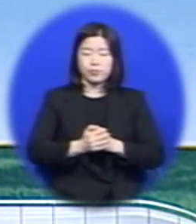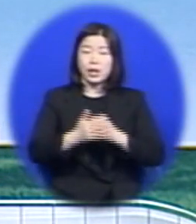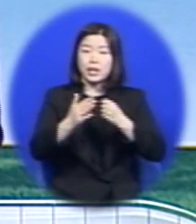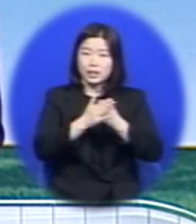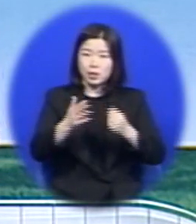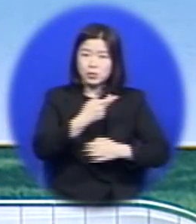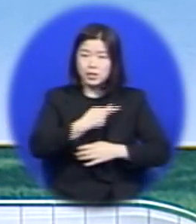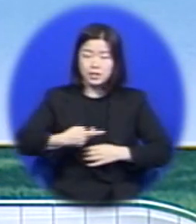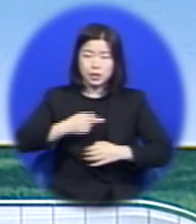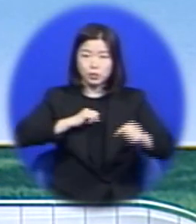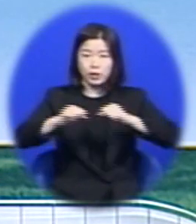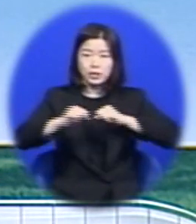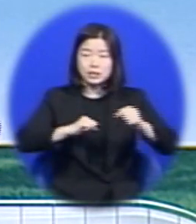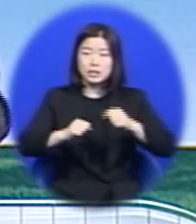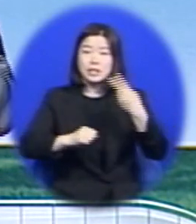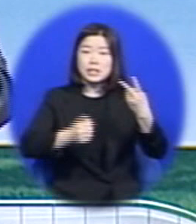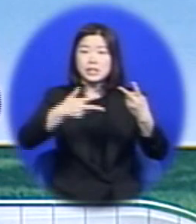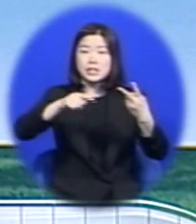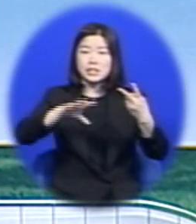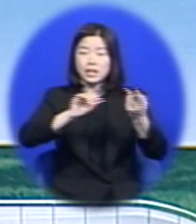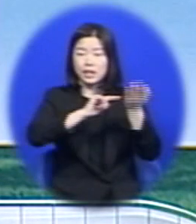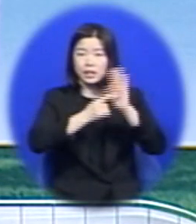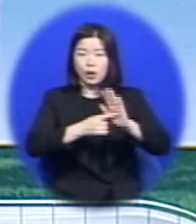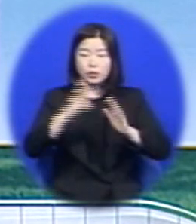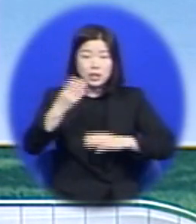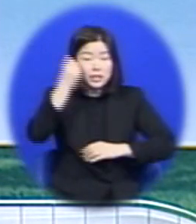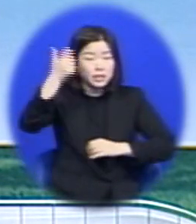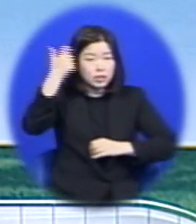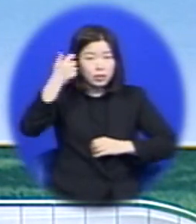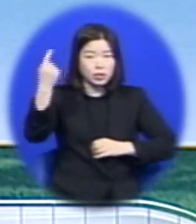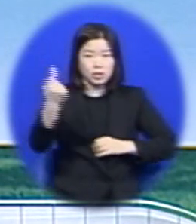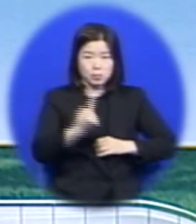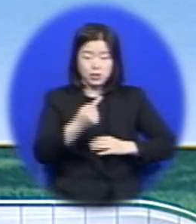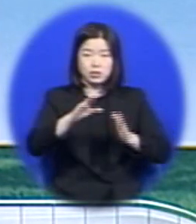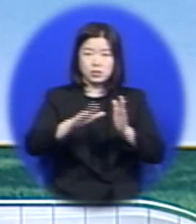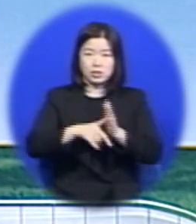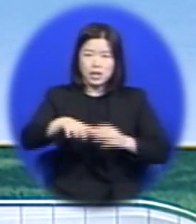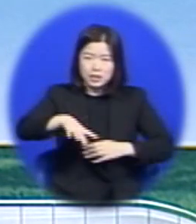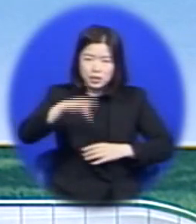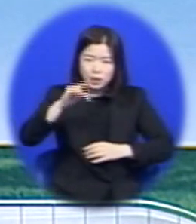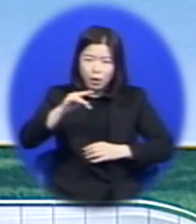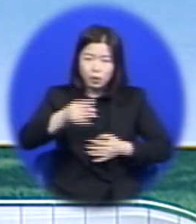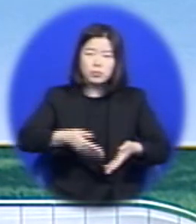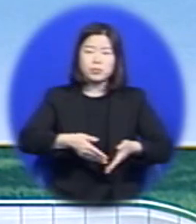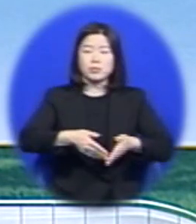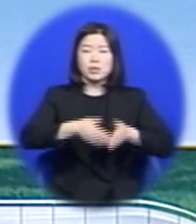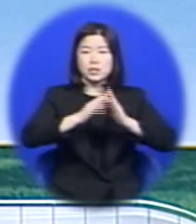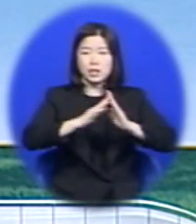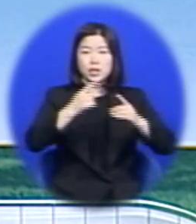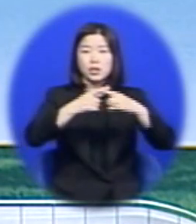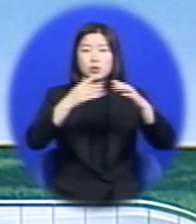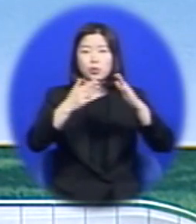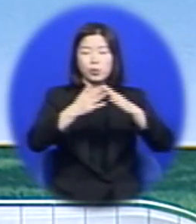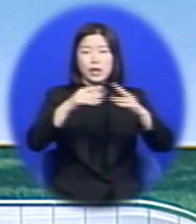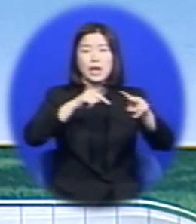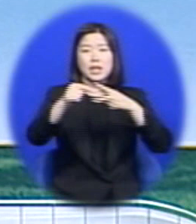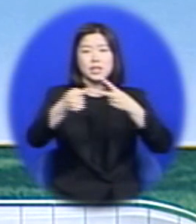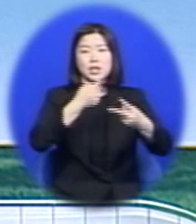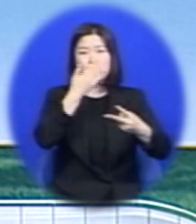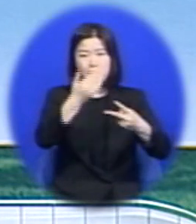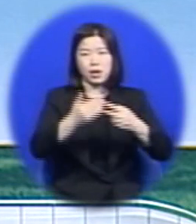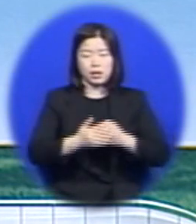그래서 사도행전 2장에 나오는 성령이 임하셨을 때 그때 처음 생겨난 교회가 이해가 되는